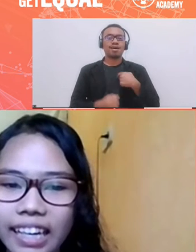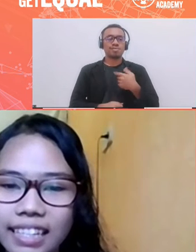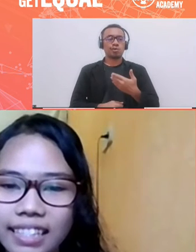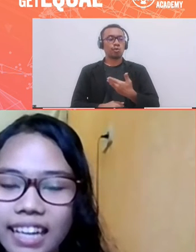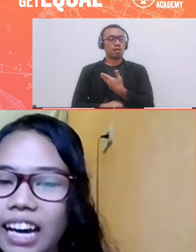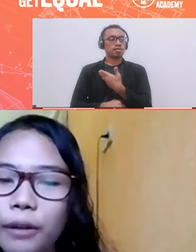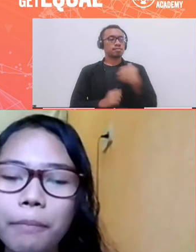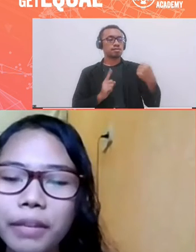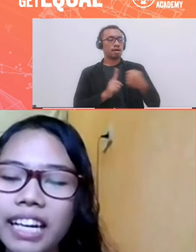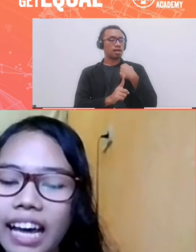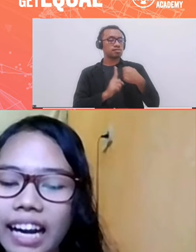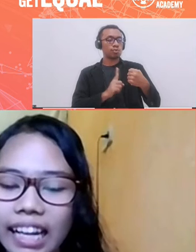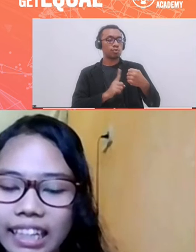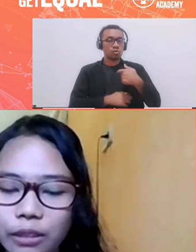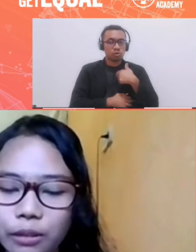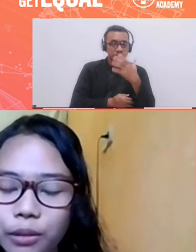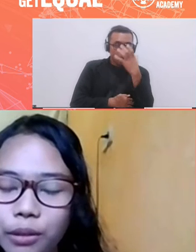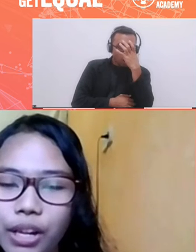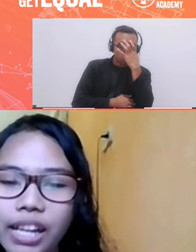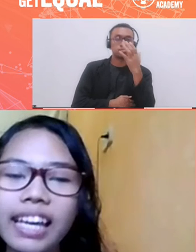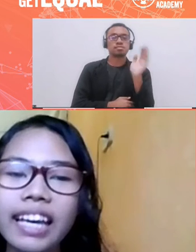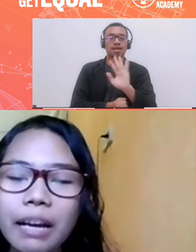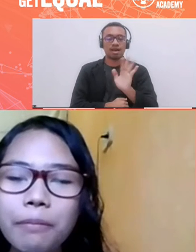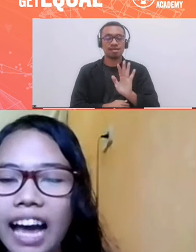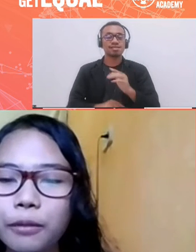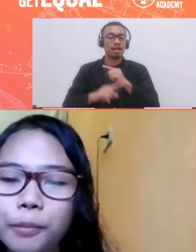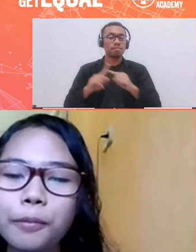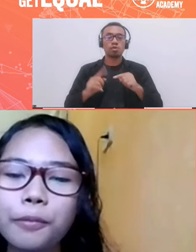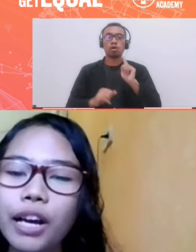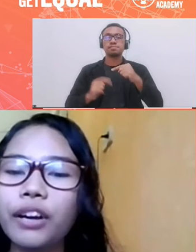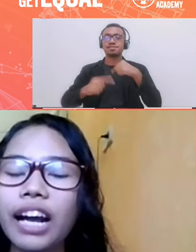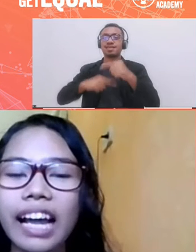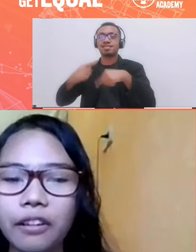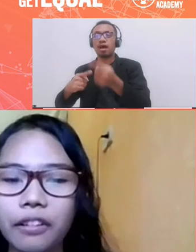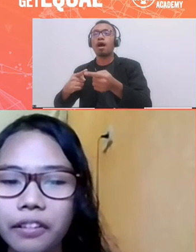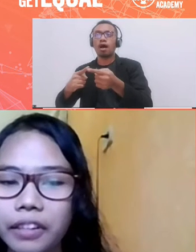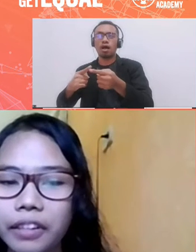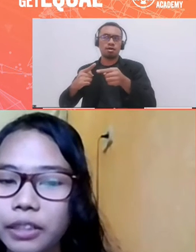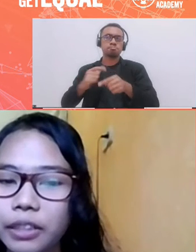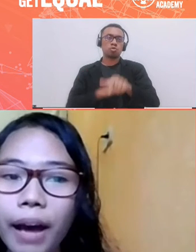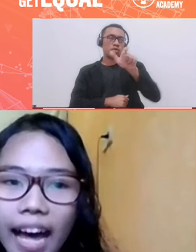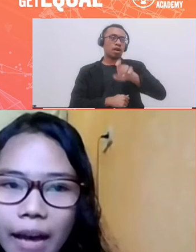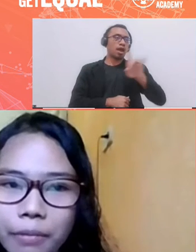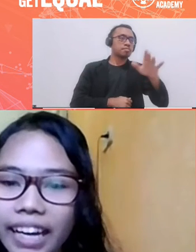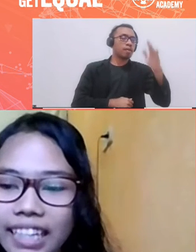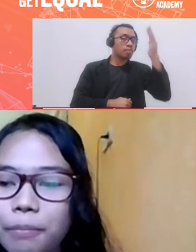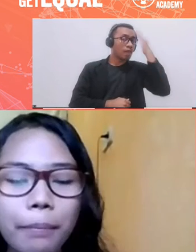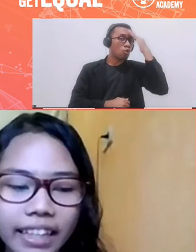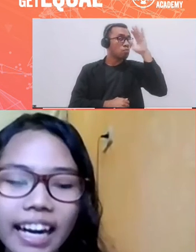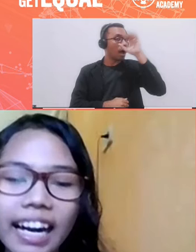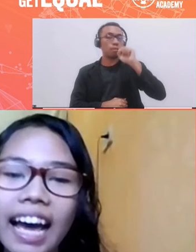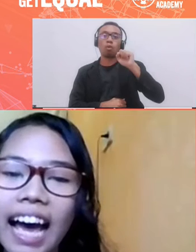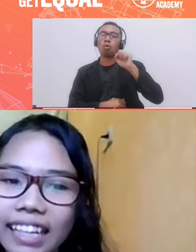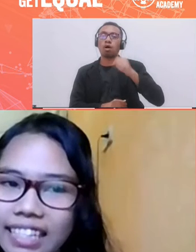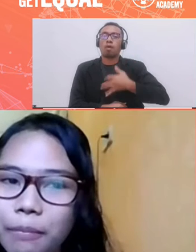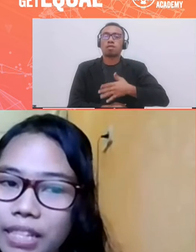jangan pernah malu, tapi dengan hal itu, kita menceritakan untuk membuat orang lain itu paham, dan mereka tidak mendapatkan hal